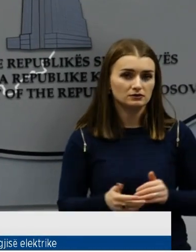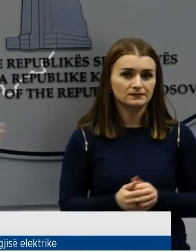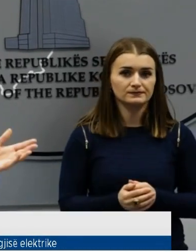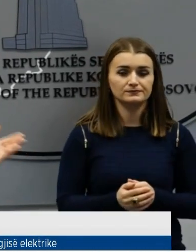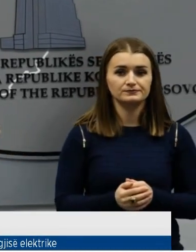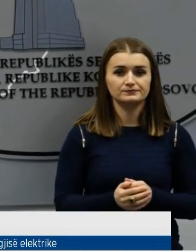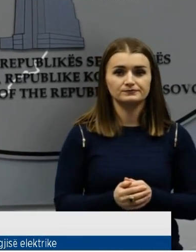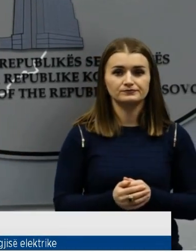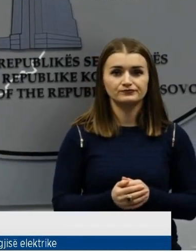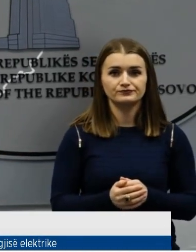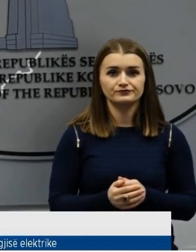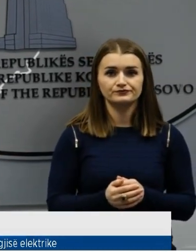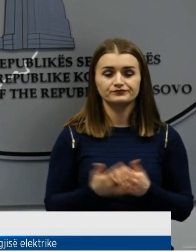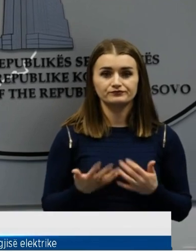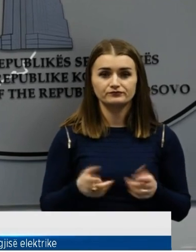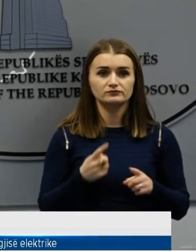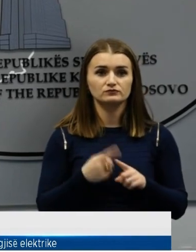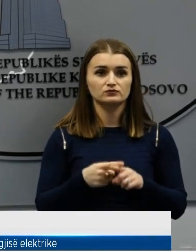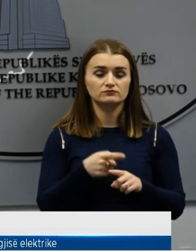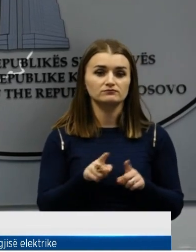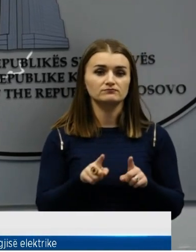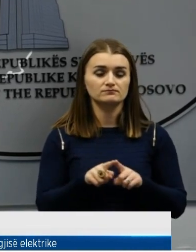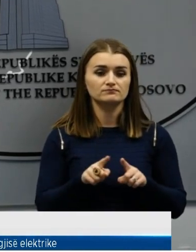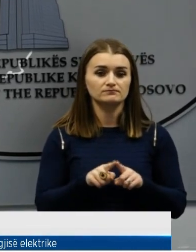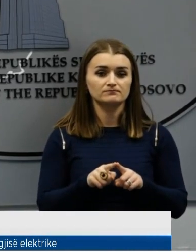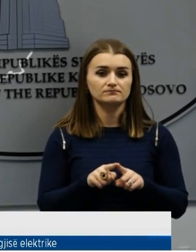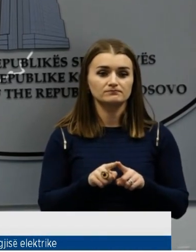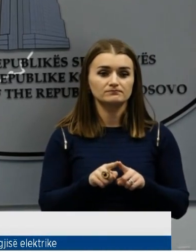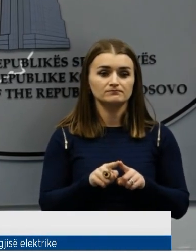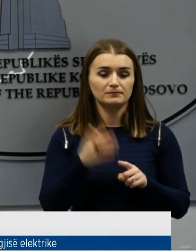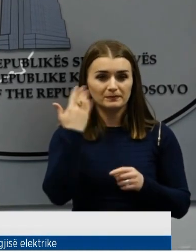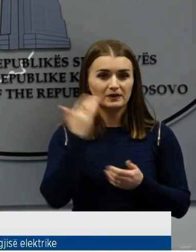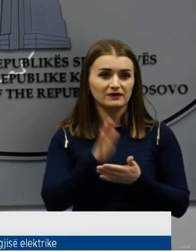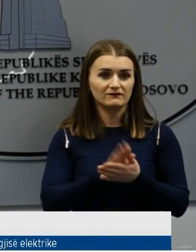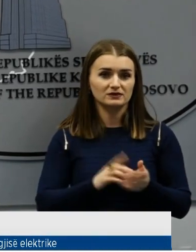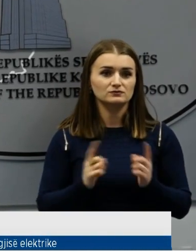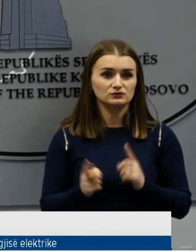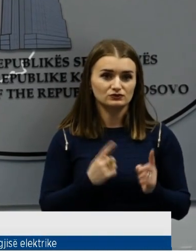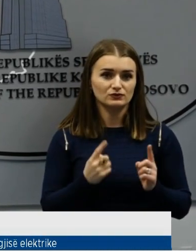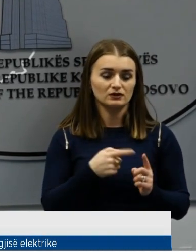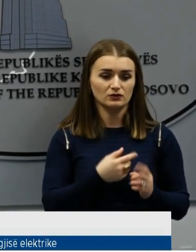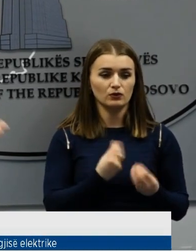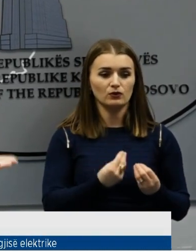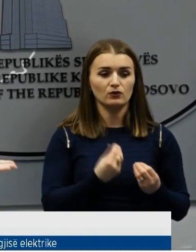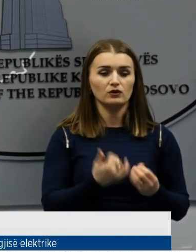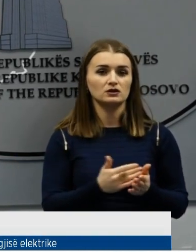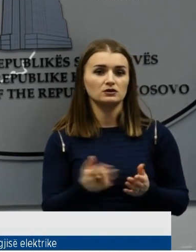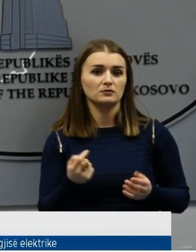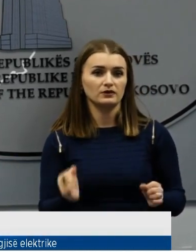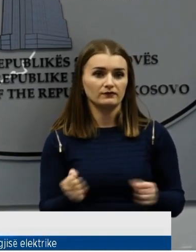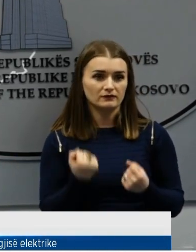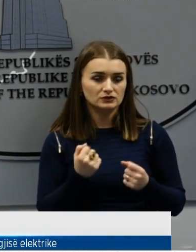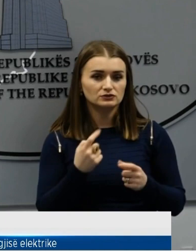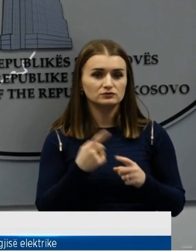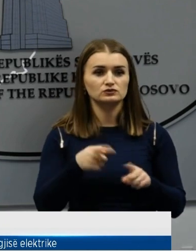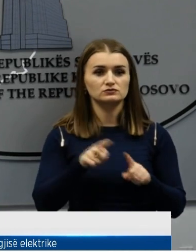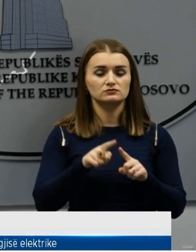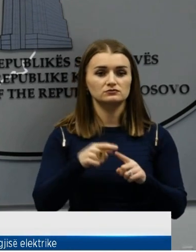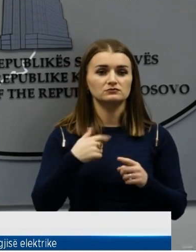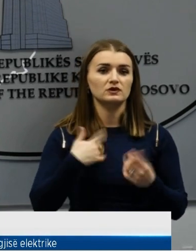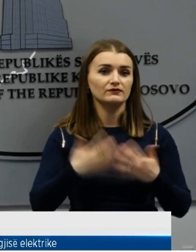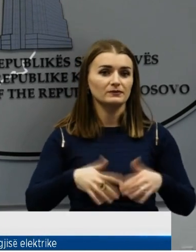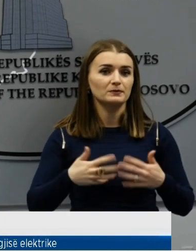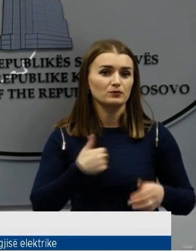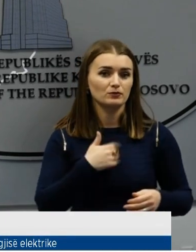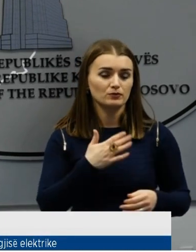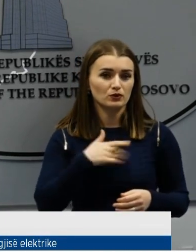nga momenti kur jemi bërë skenuaret e para, situata ka ndryshua shumë, edhe sa i përket prodhimit tonë, mirë po si që thash, edhe sa